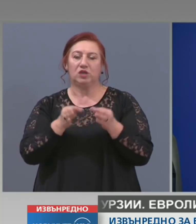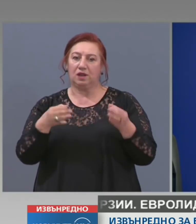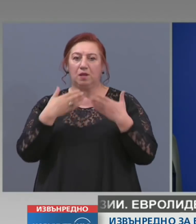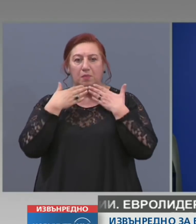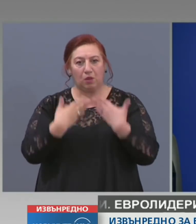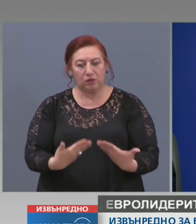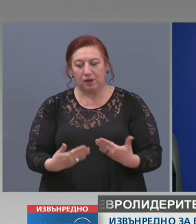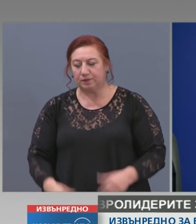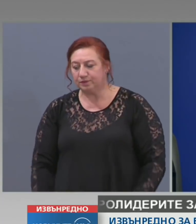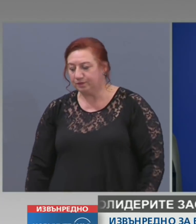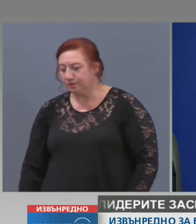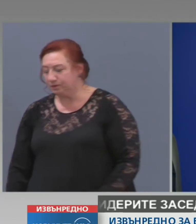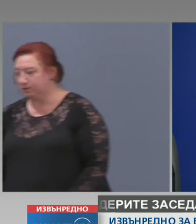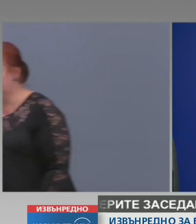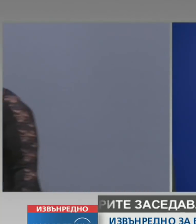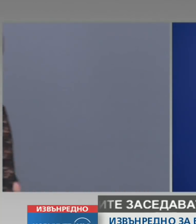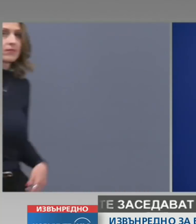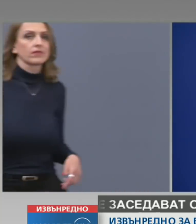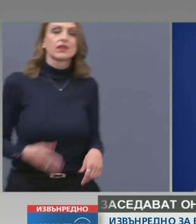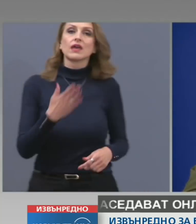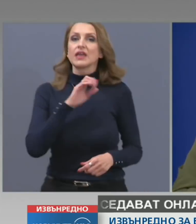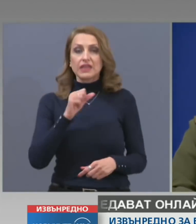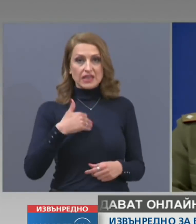Благодаря ви за вниманието. Господин генерал. Аз благодаря, министър Маринов.